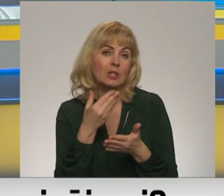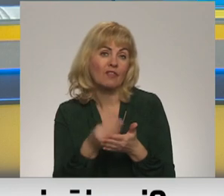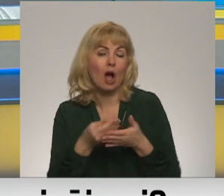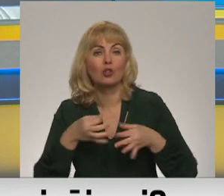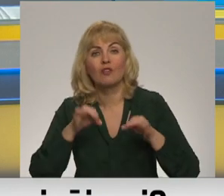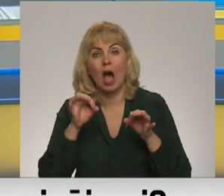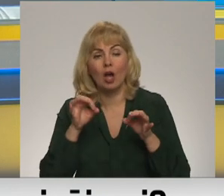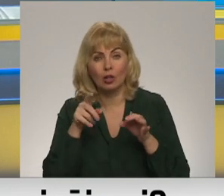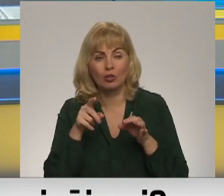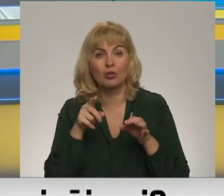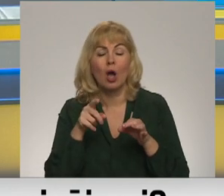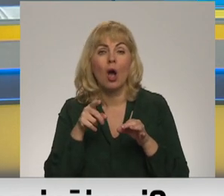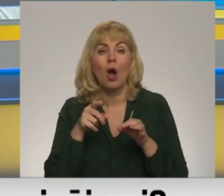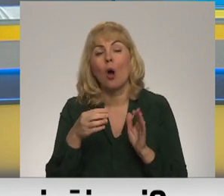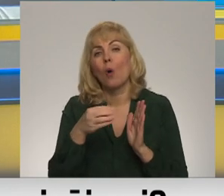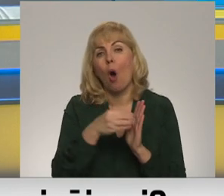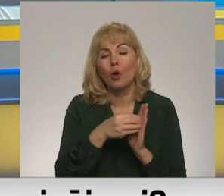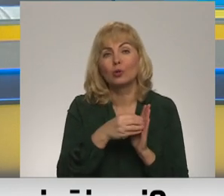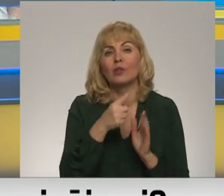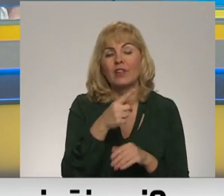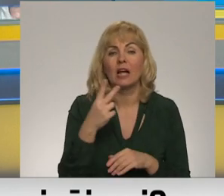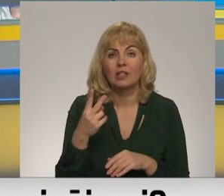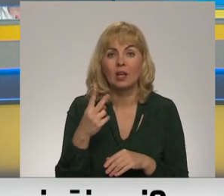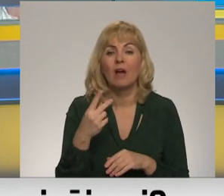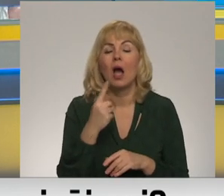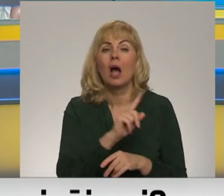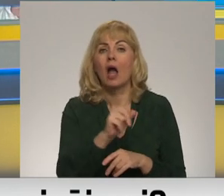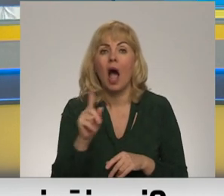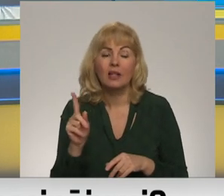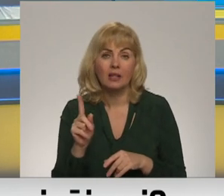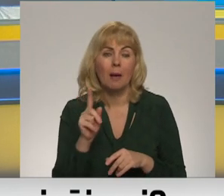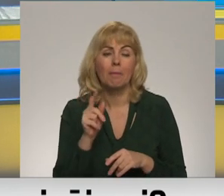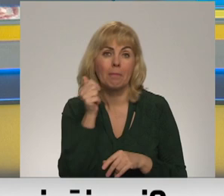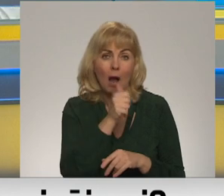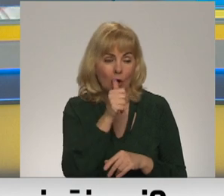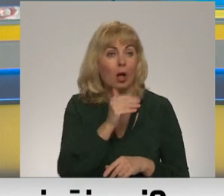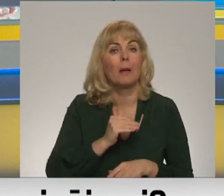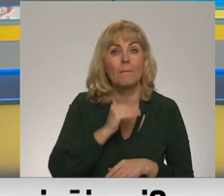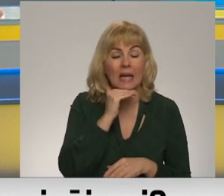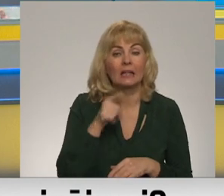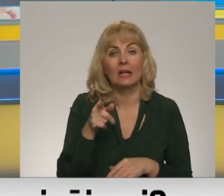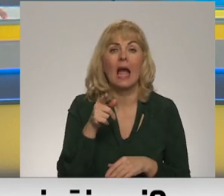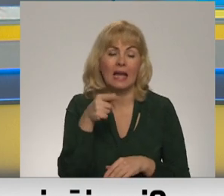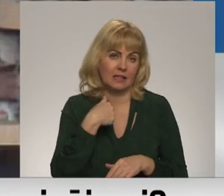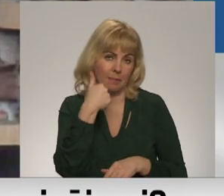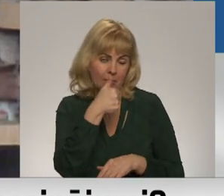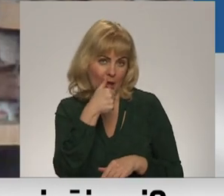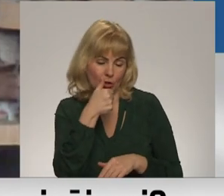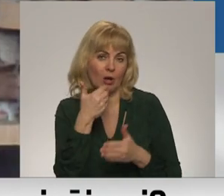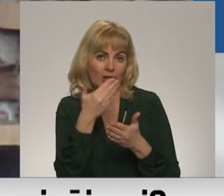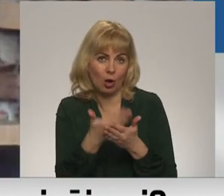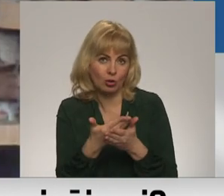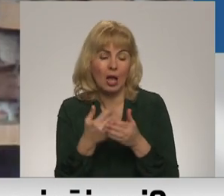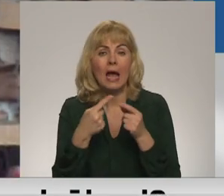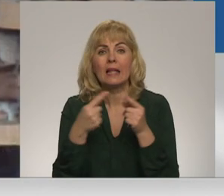svarīgos kontus, 1, 2, 3, kas jums ir, pārliecināties, ka katram ir sava parola un ka tā parola ir pietiekami gara. Es personīgi rekomendēju teikumus. Viņus